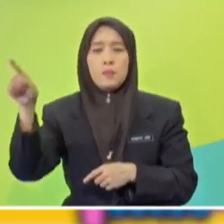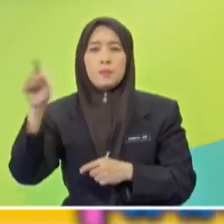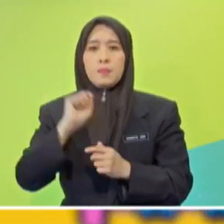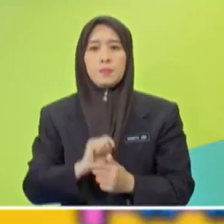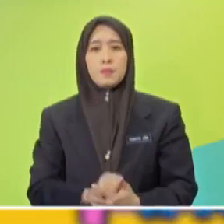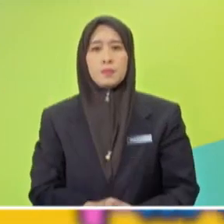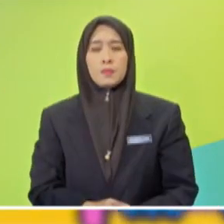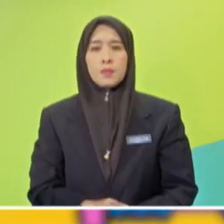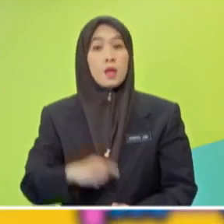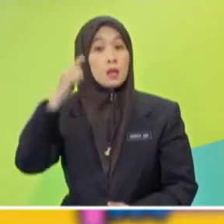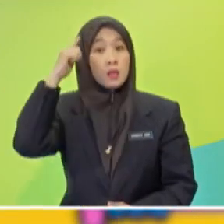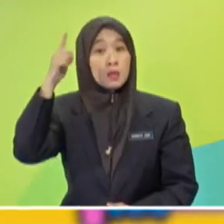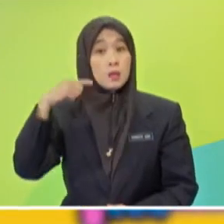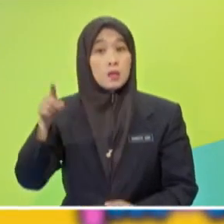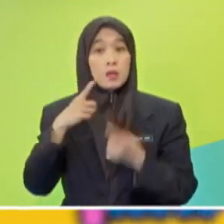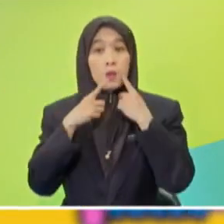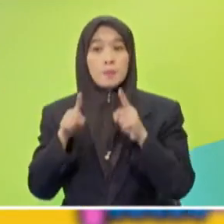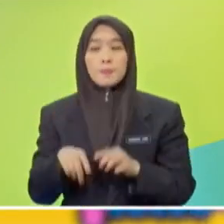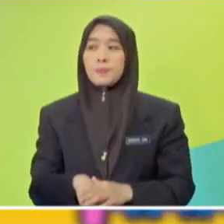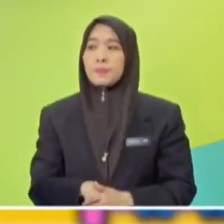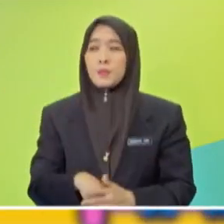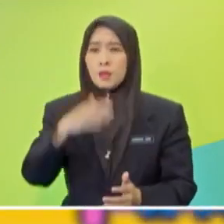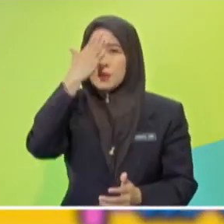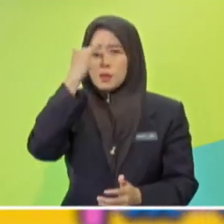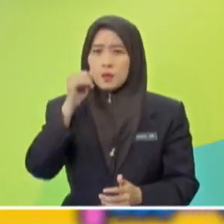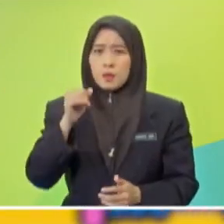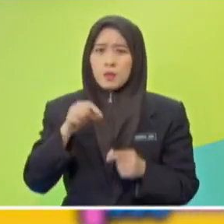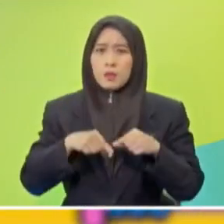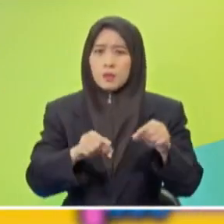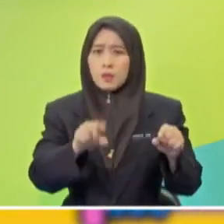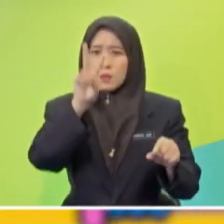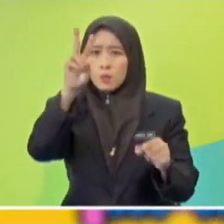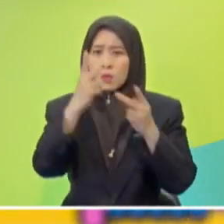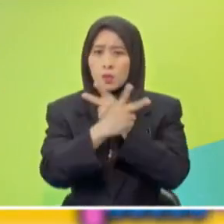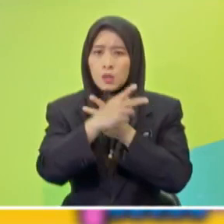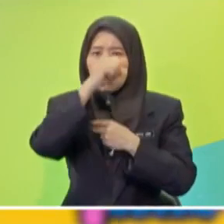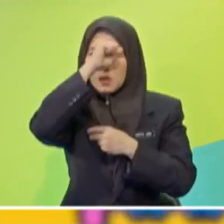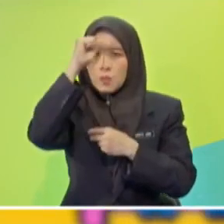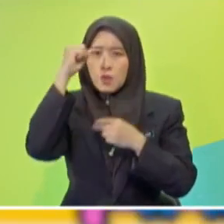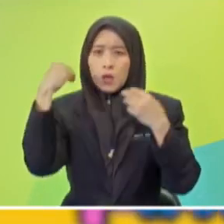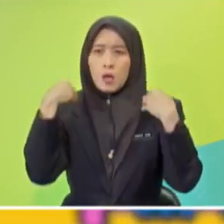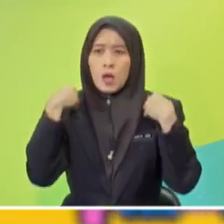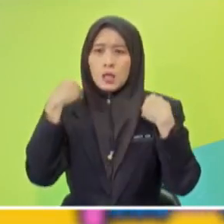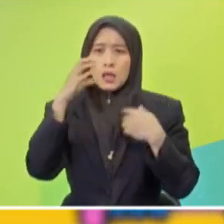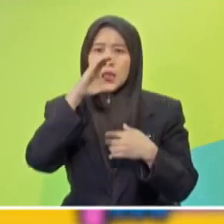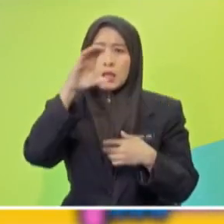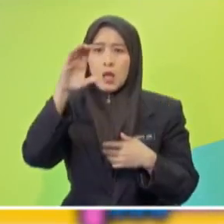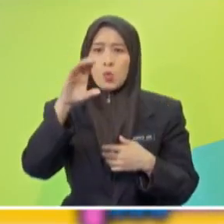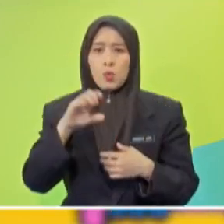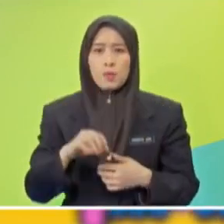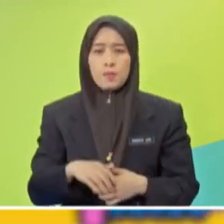Oke Zakri Kenapa kita kena gerak dua kali sebab ada 100